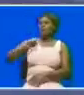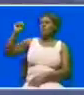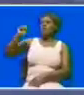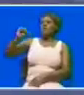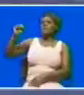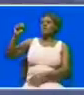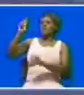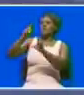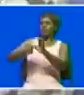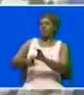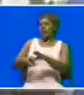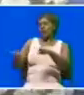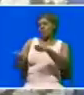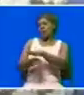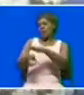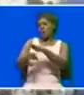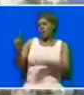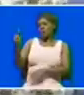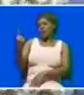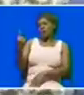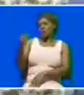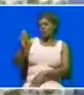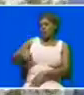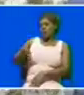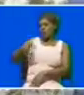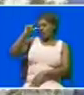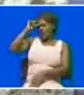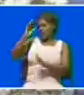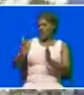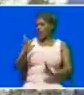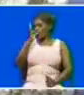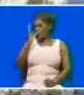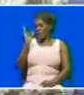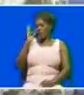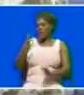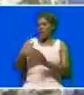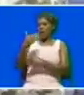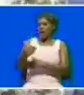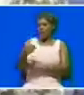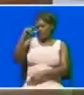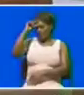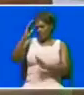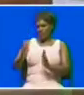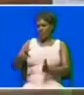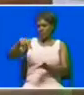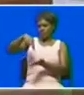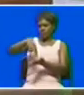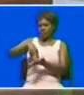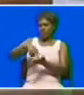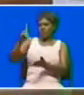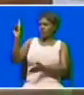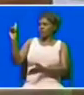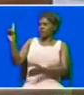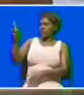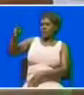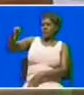siasa. Ndiye mgombea mwenza wa kwanza wa jinsia ya kike katika kaunti ya Nyeri. Hii ni baada ya mwaniaji wa kiti cha ugavana kwa chama cha DP